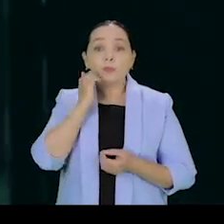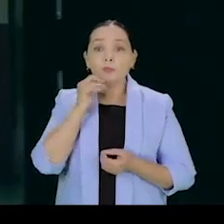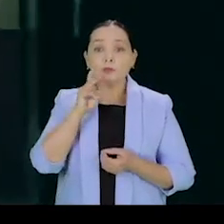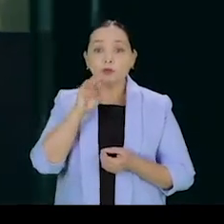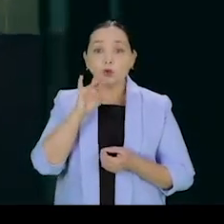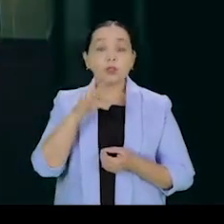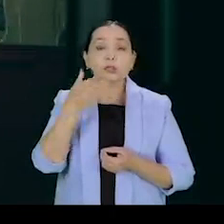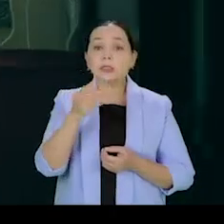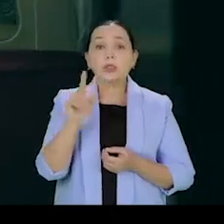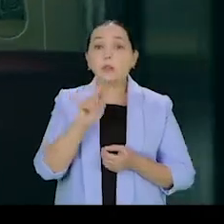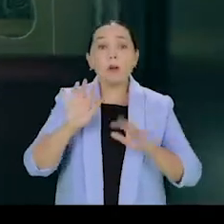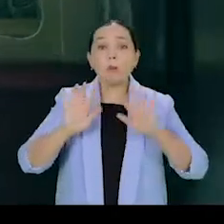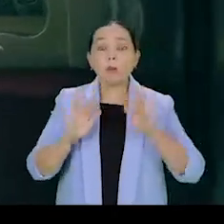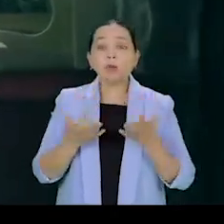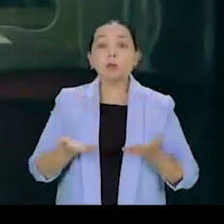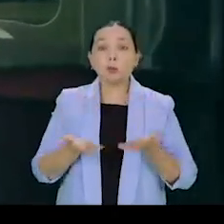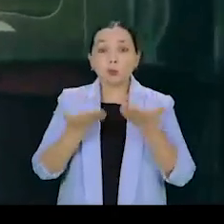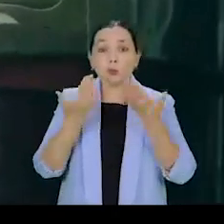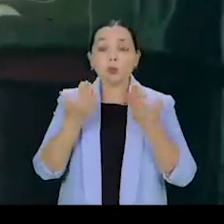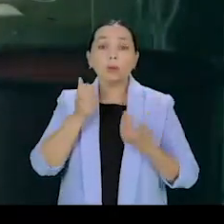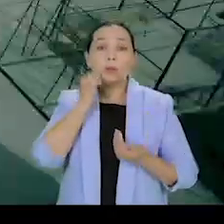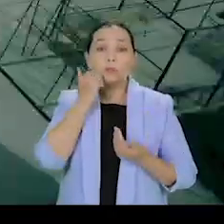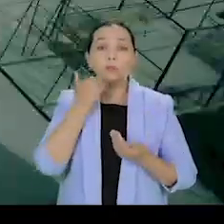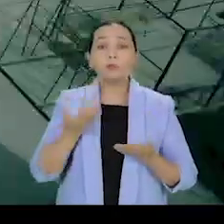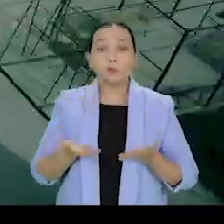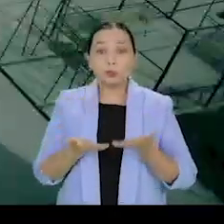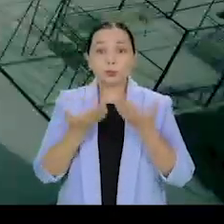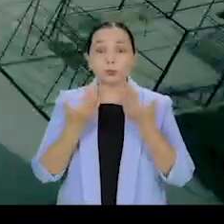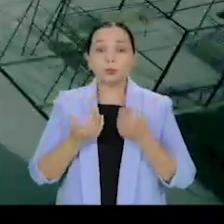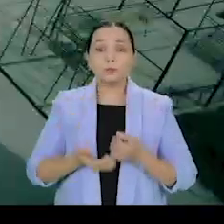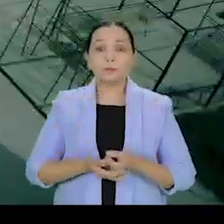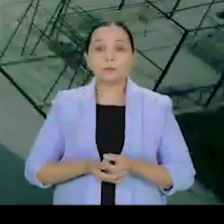Buvijon? Sizga nima bo'ldi, buvijon, turing. Buvijon.